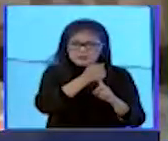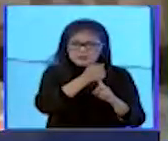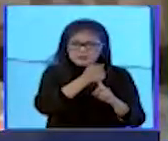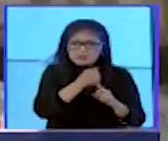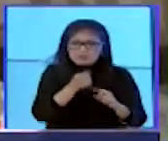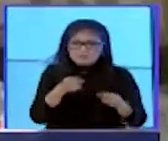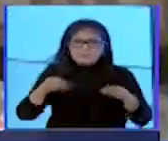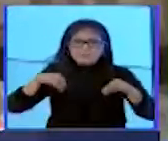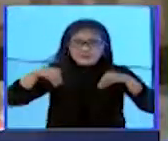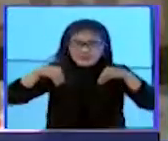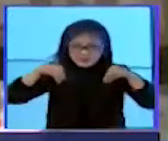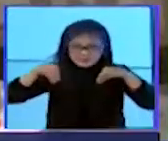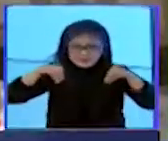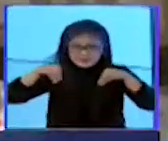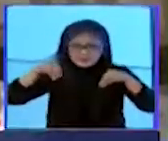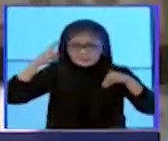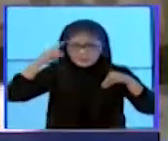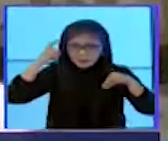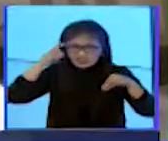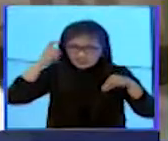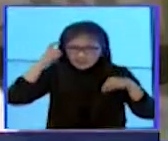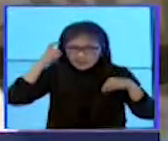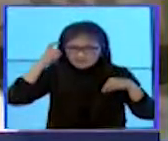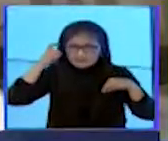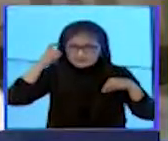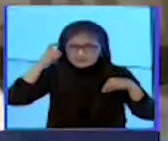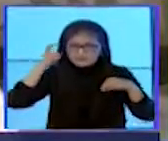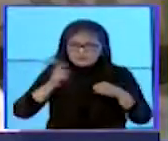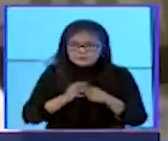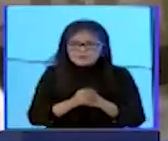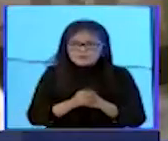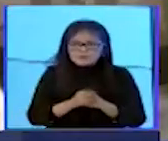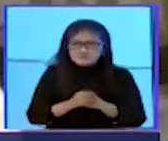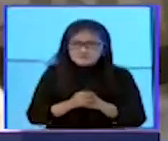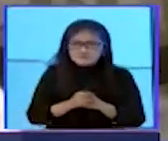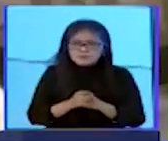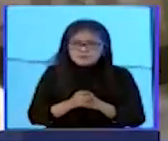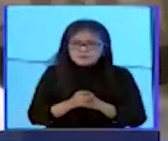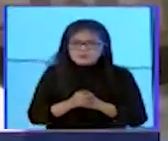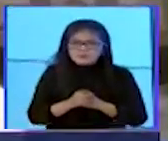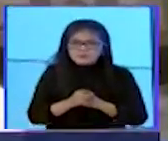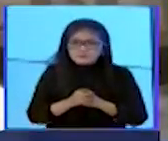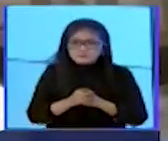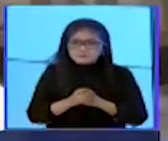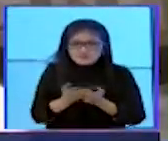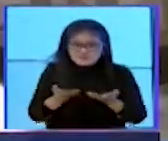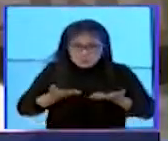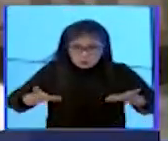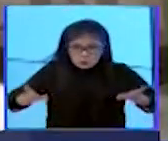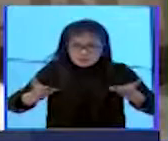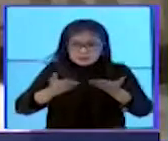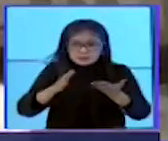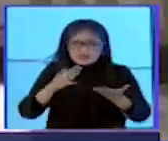materi-materi yang eh Oke sudah ada pada situasi normal dimana Pada